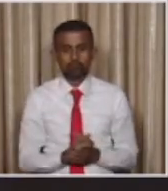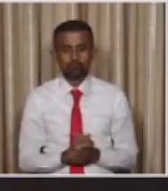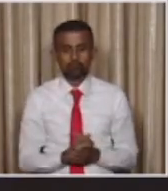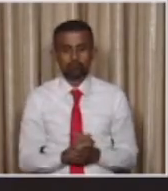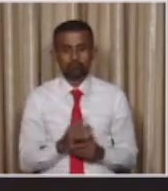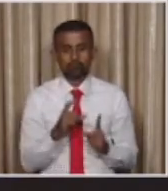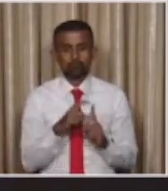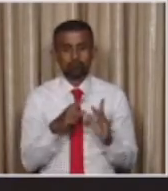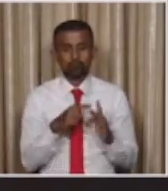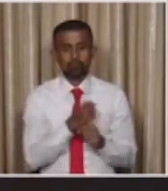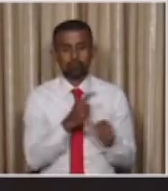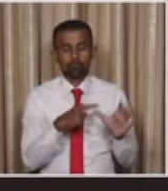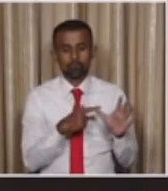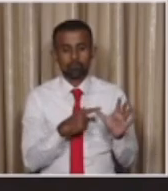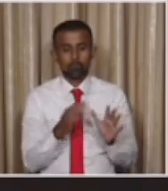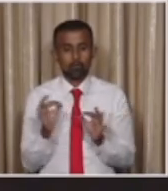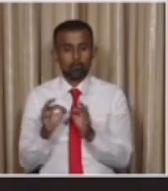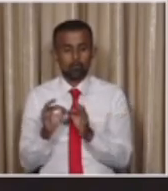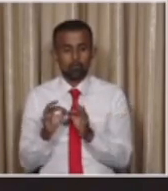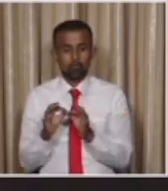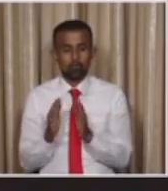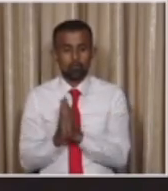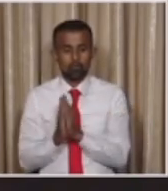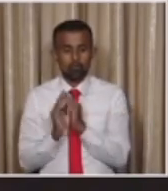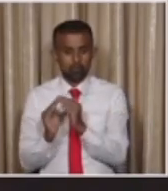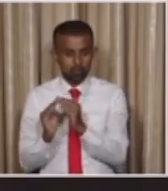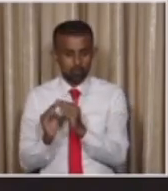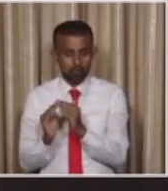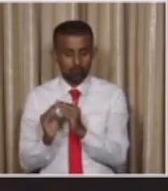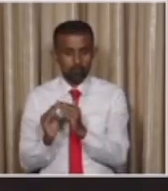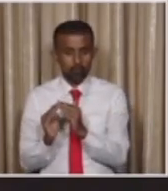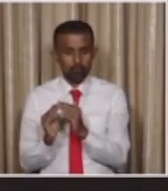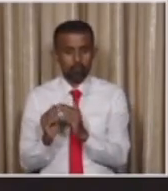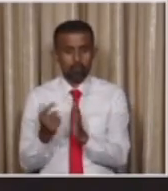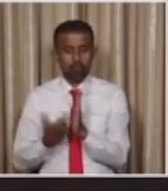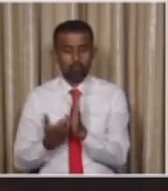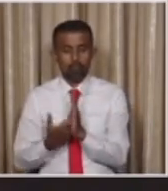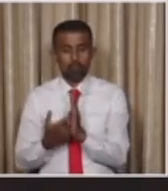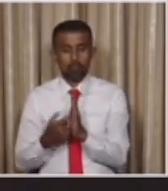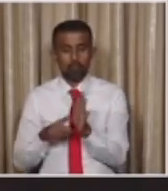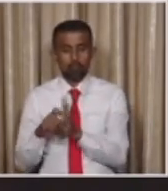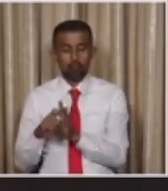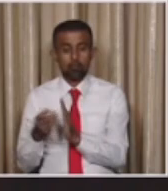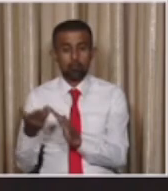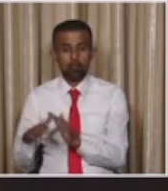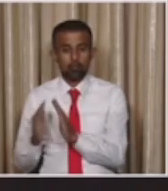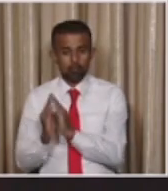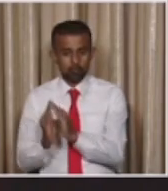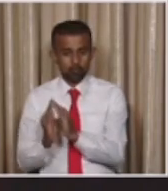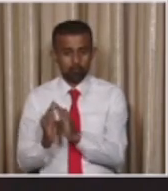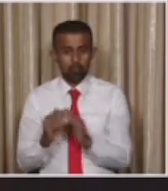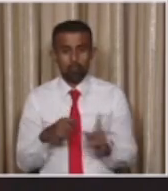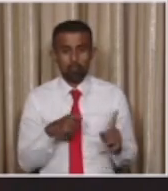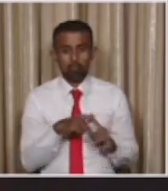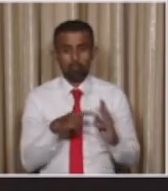ඓතිහාසික දීඝවාපිය පුදබිම බුද්ධංගල ආරණ්‍ය සේනාසනය, රජගල තැන්න පුරාවිද්‍යා සංකීර්ණය,